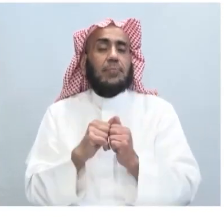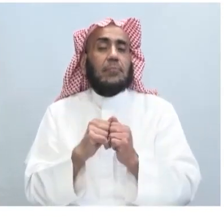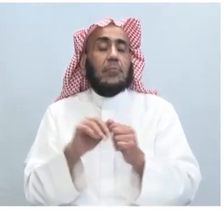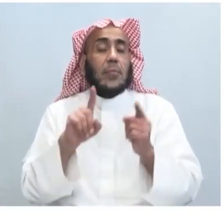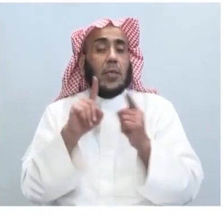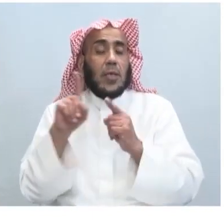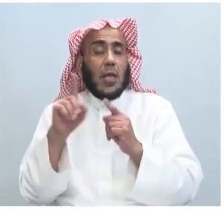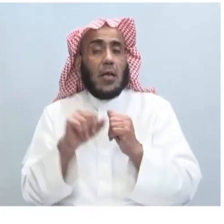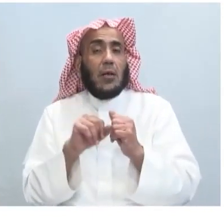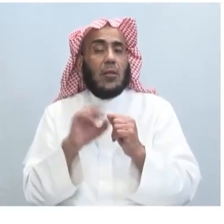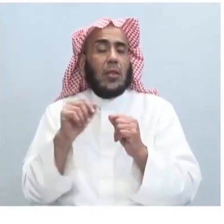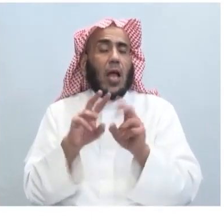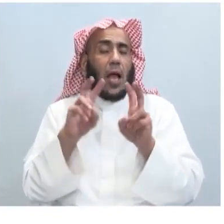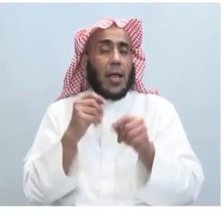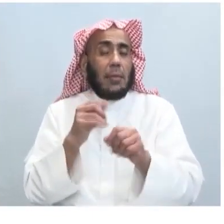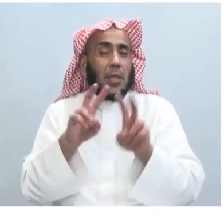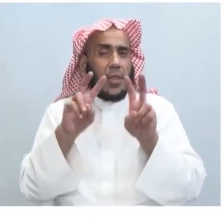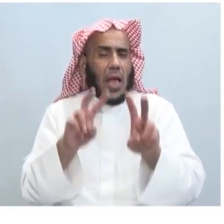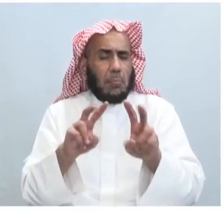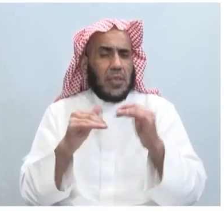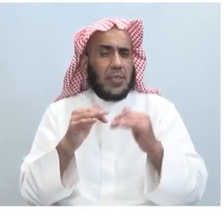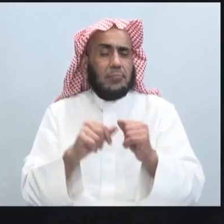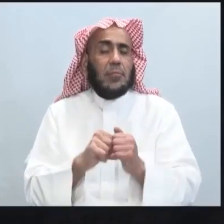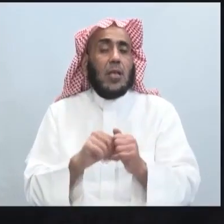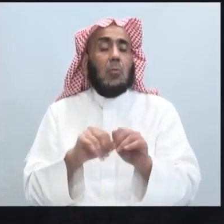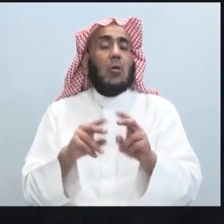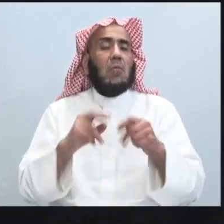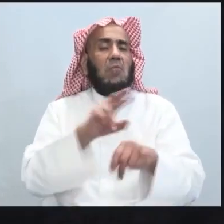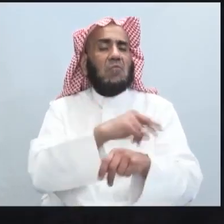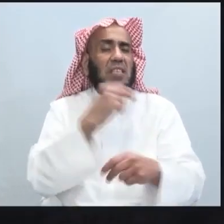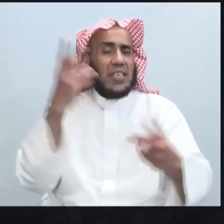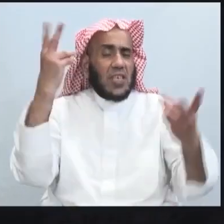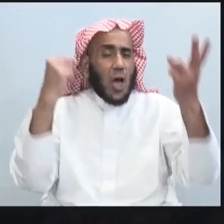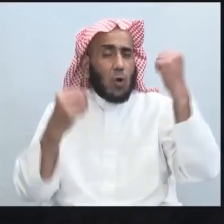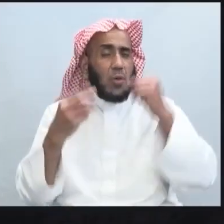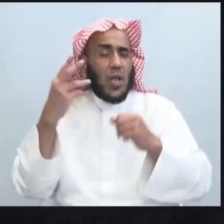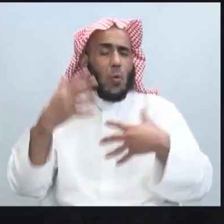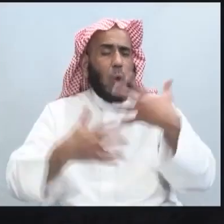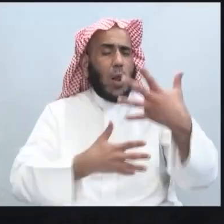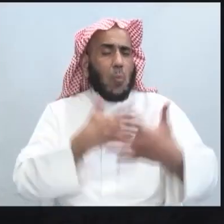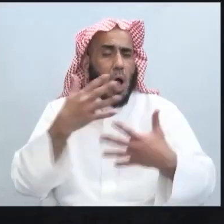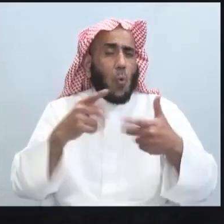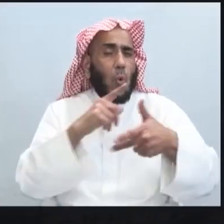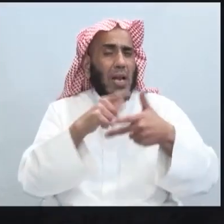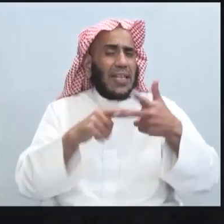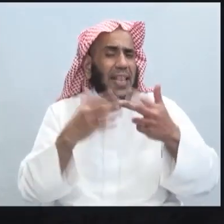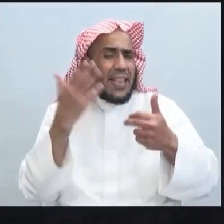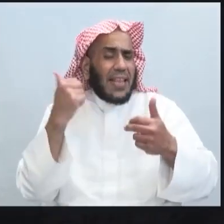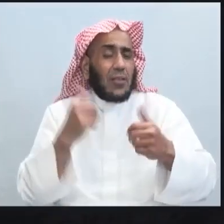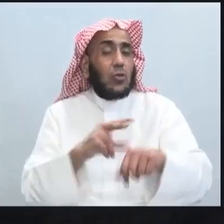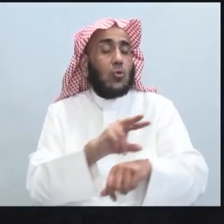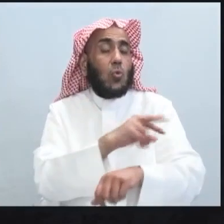لاحظ ان قيمه ثابت ثابت الاتزان ايضا ثابته في التجارب الثلاثه وفي المحاولات الثلاثه بحيث تعطي كل